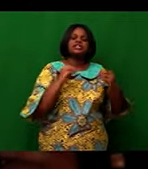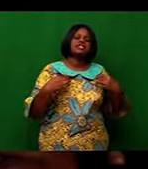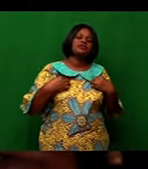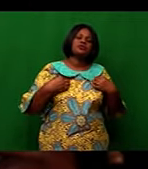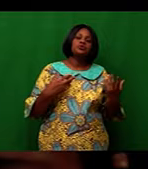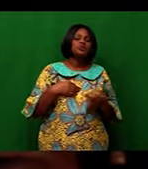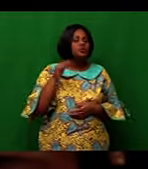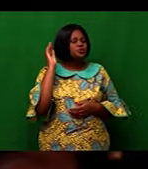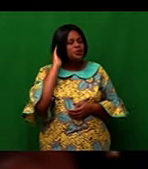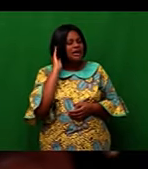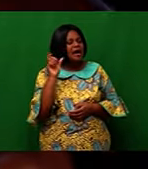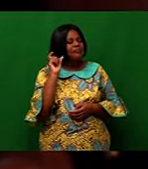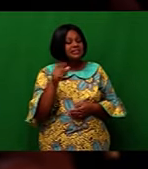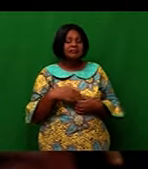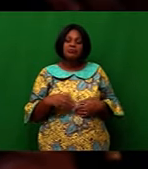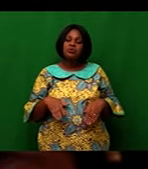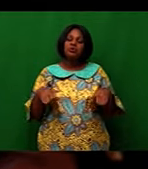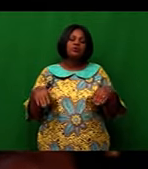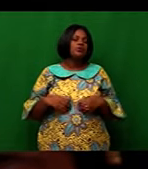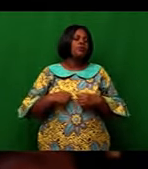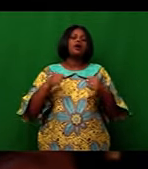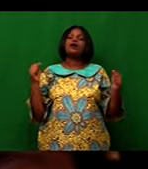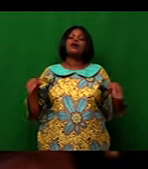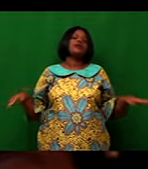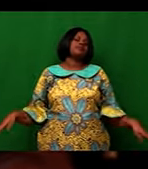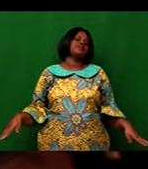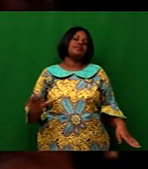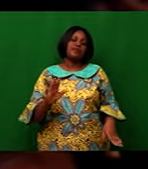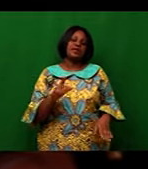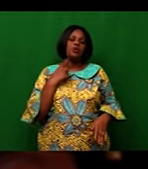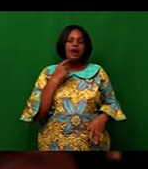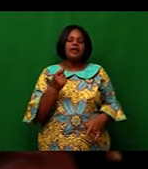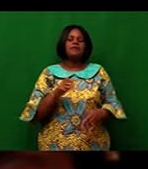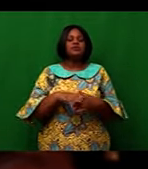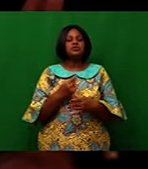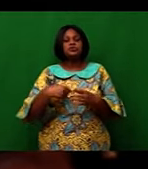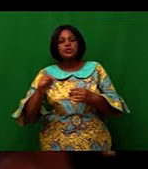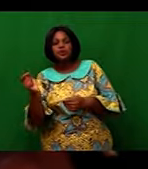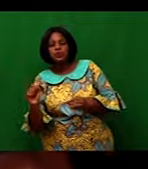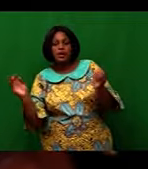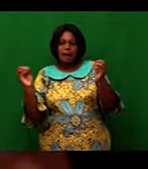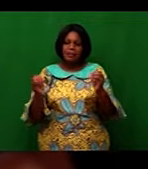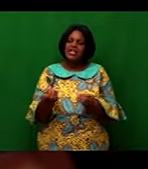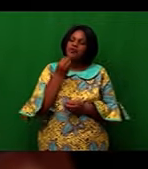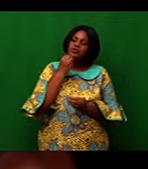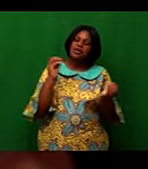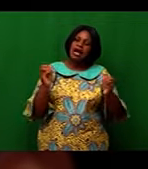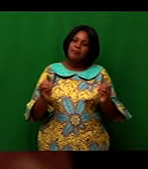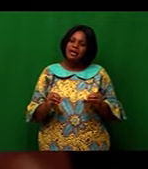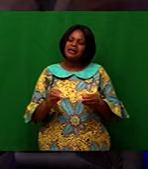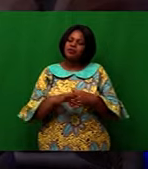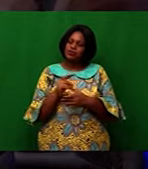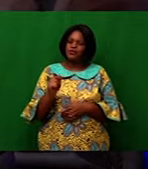akafa anenge achishungurudzwa mumwe akwanise kutaura zvaari kusangana nazvo handiti vana vari kutadza kuenda kuchikoro chikafu checho checho chiri kushayikwa